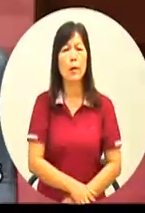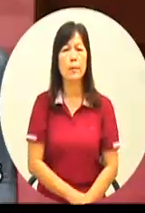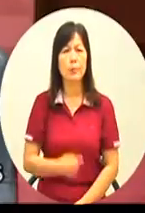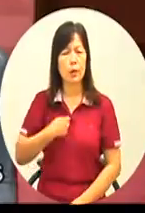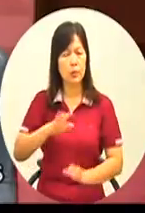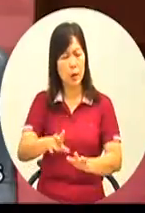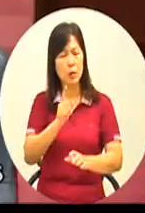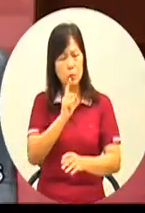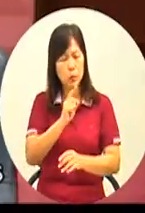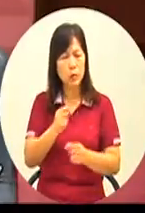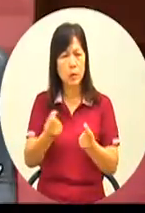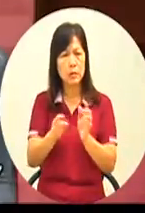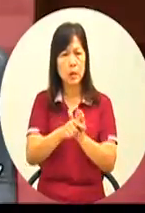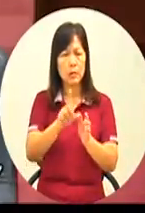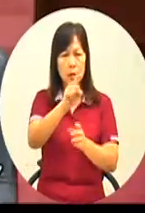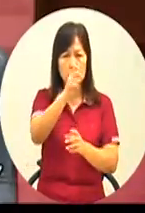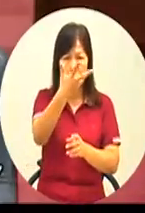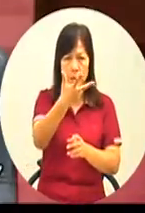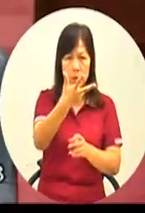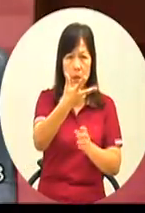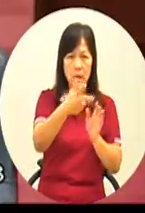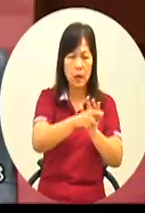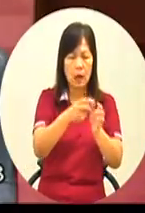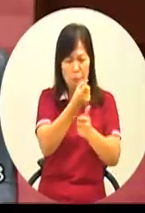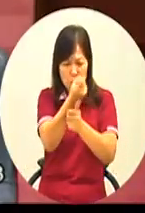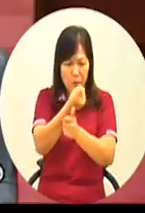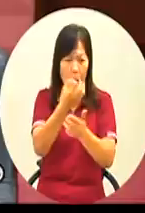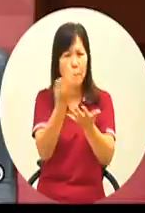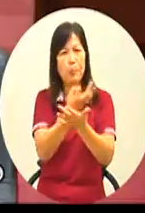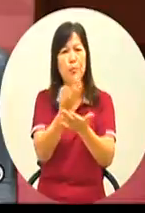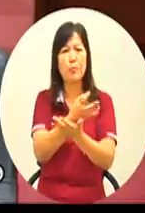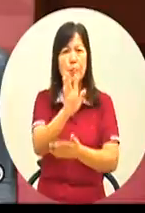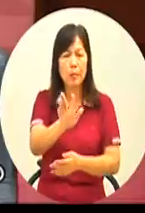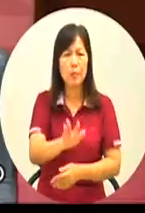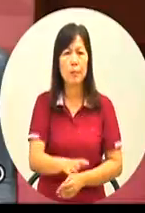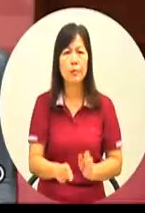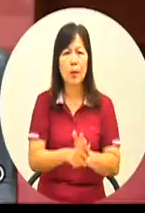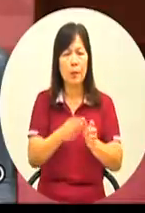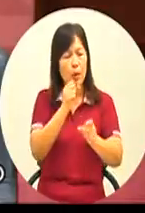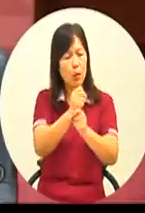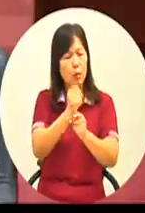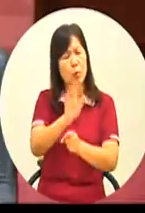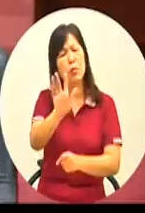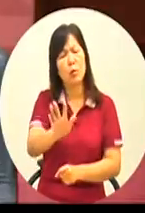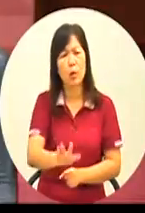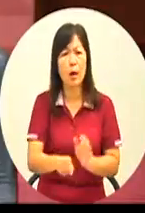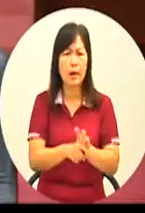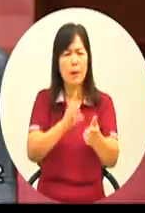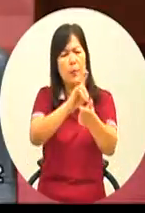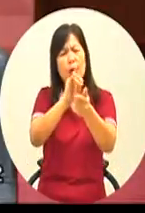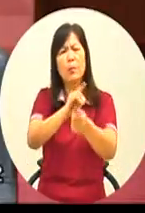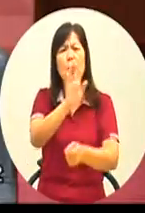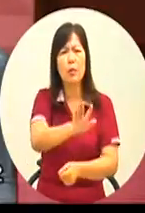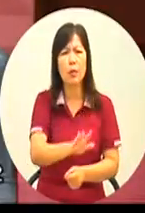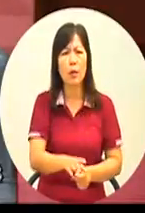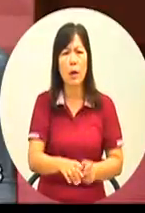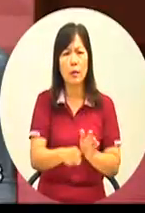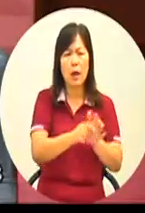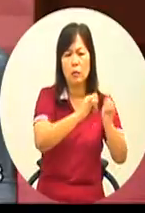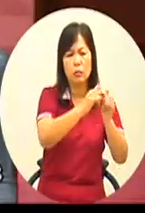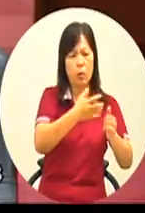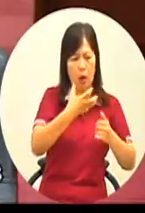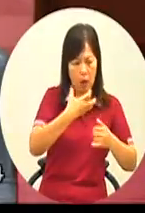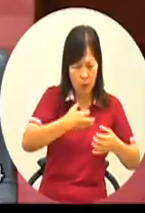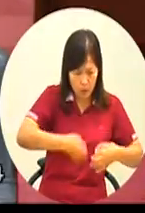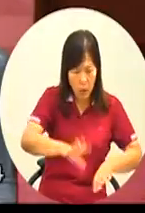就是讲你实际的掌控好些啦。 好嘞。 你的业务嘛，对不对？啊，防诈骗你嘛，然后讲你市民受损失嘛，